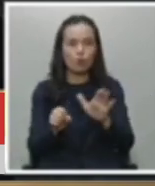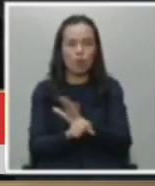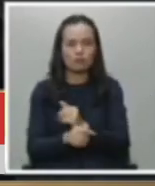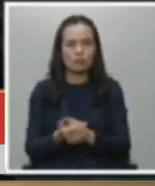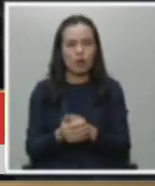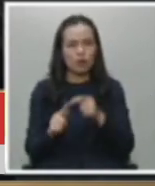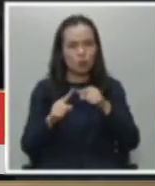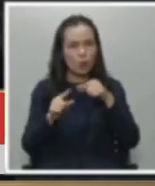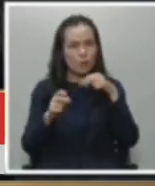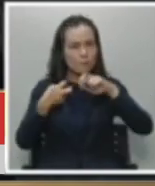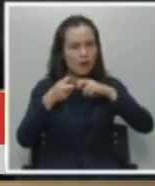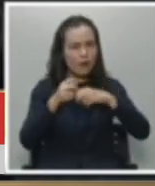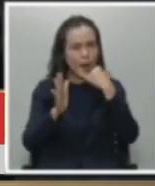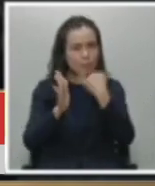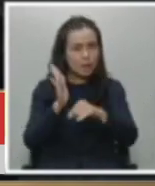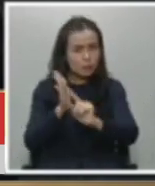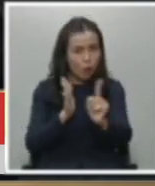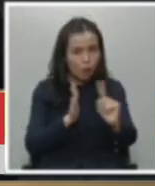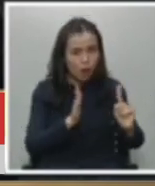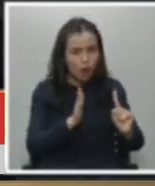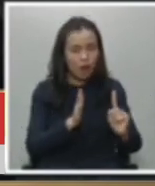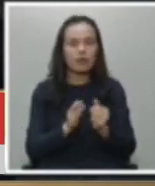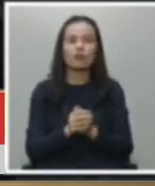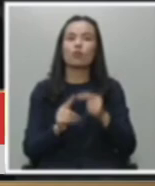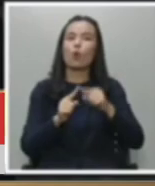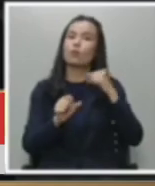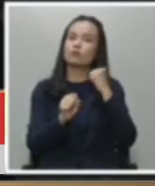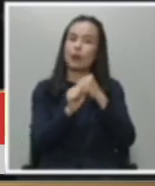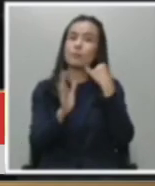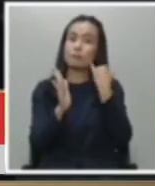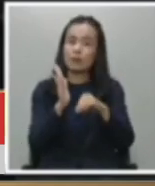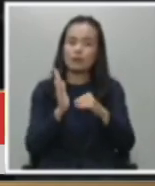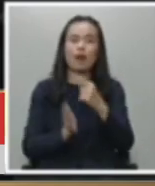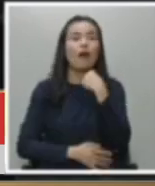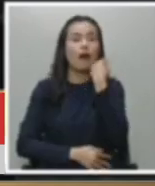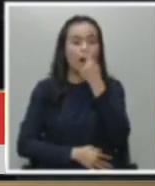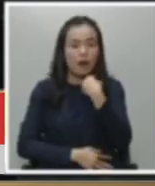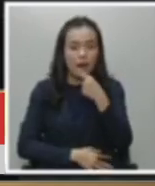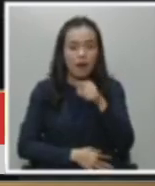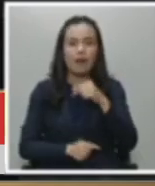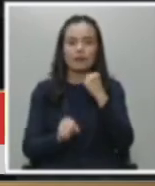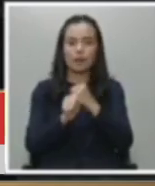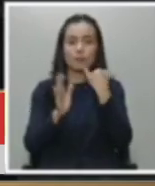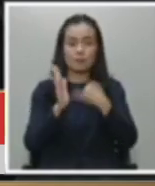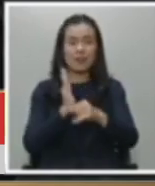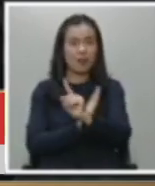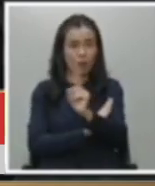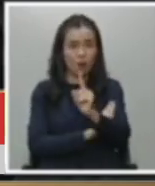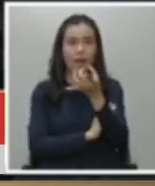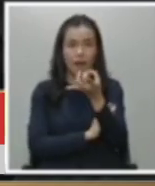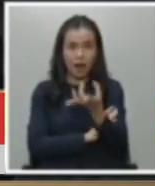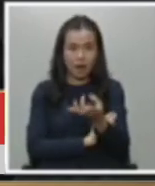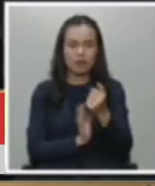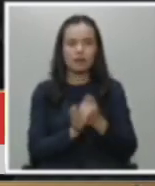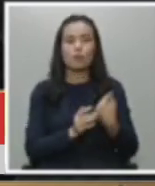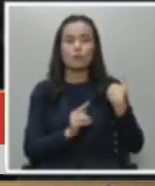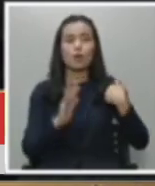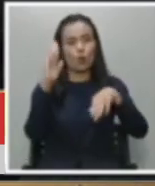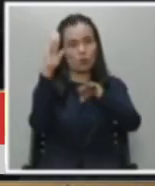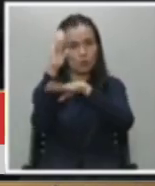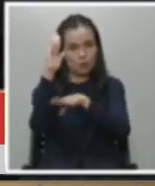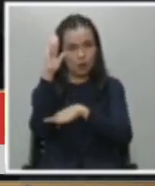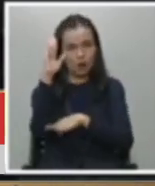ข้อบกพร่องนะครับตรงไหนที่ผิดพลาดใครกระทำผิดตรงไหนอย่างไรนะครับจะต้องมีการดำเนิน